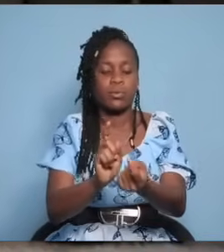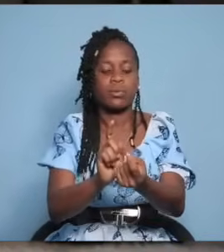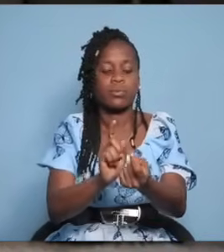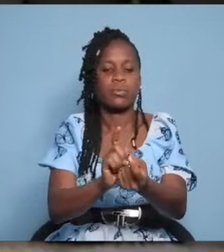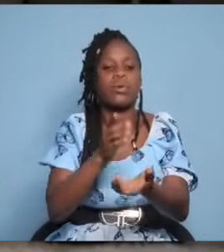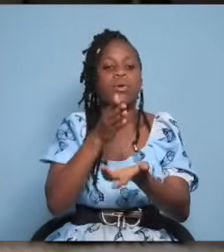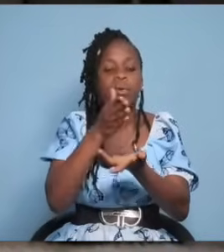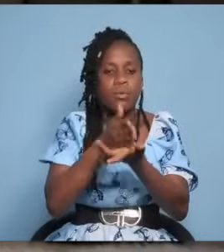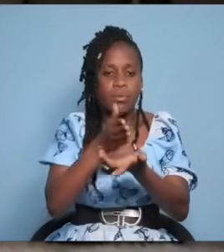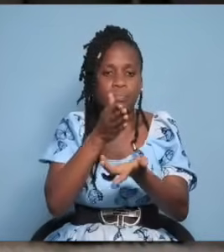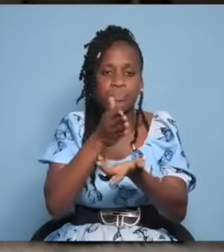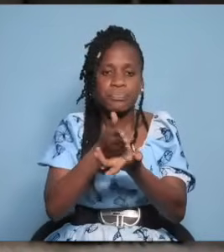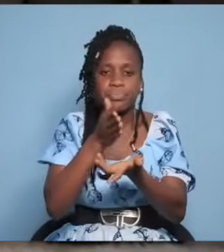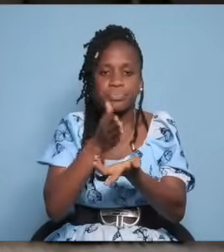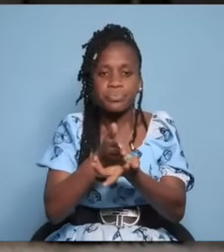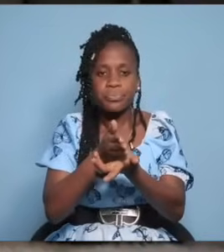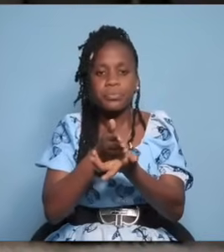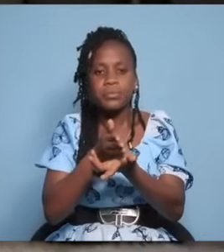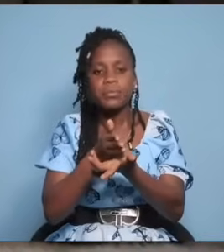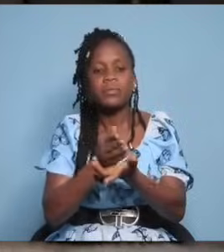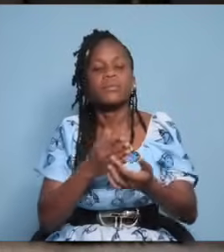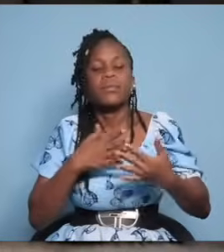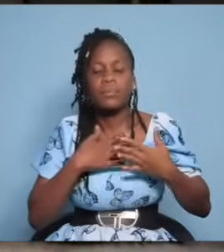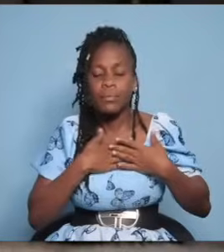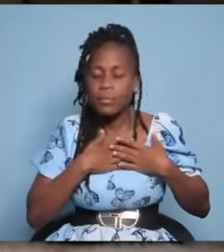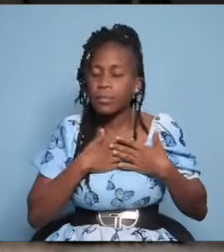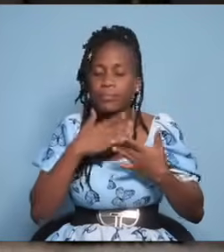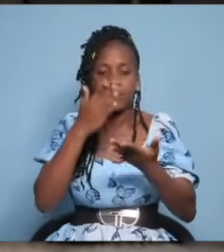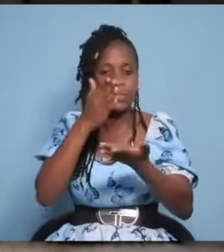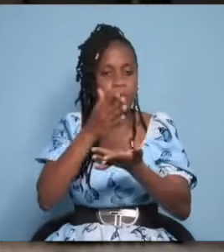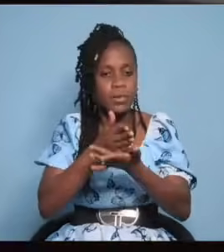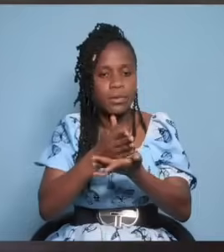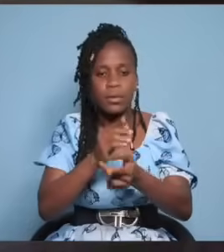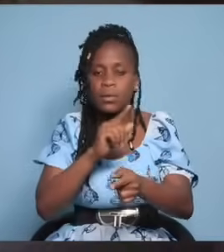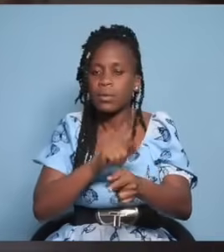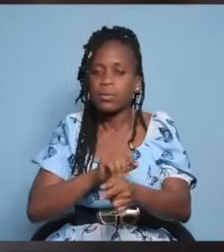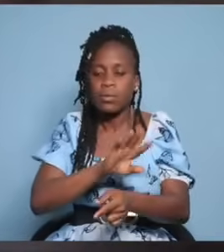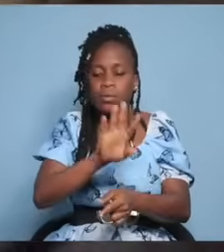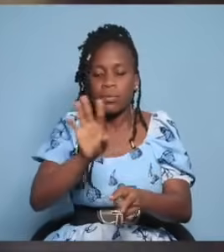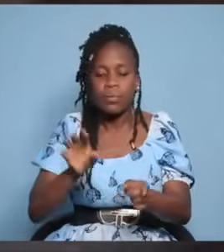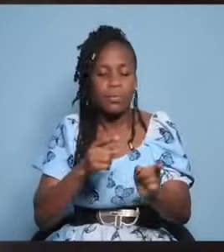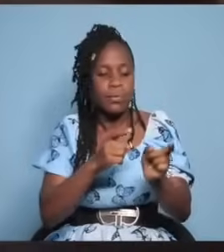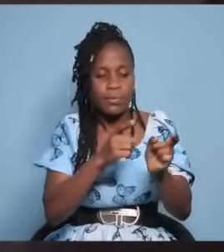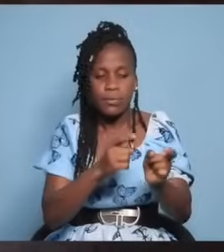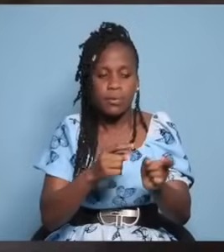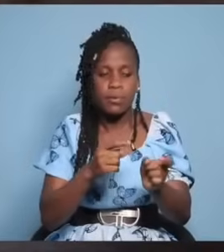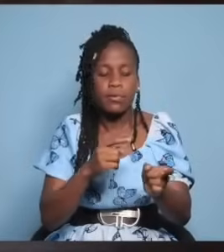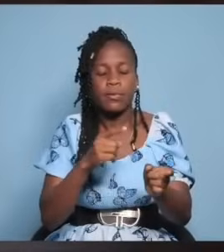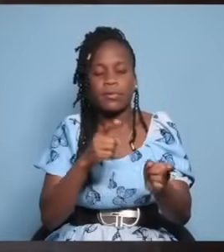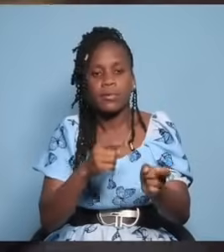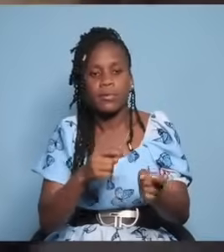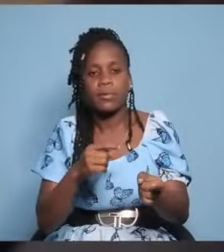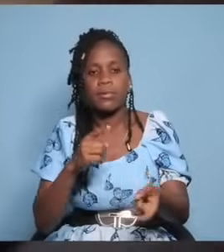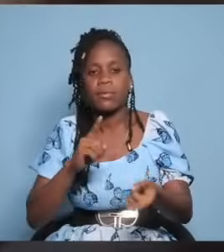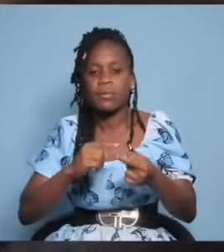kweli wanaharakati na walipendana kweli, sababu wakati wote wa vita vya wenyewe kwa wenyewe Sudani, mama huyu alikuwa akisaidiana na mme